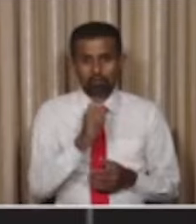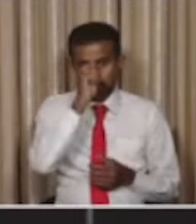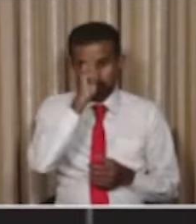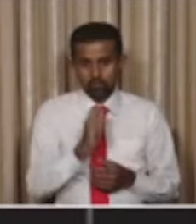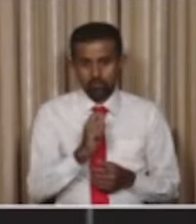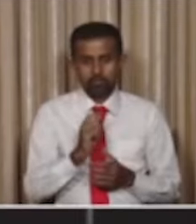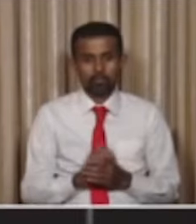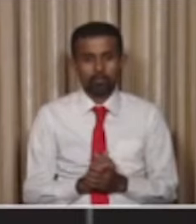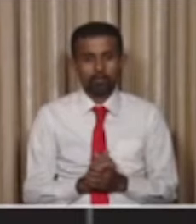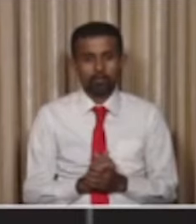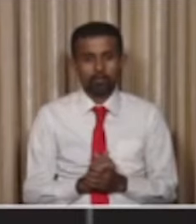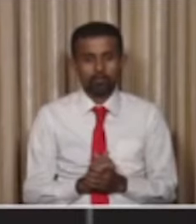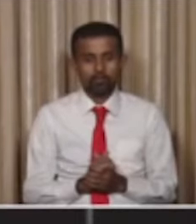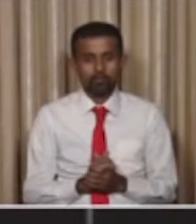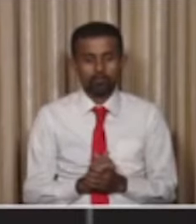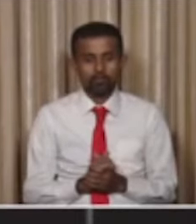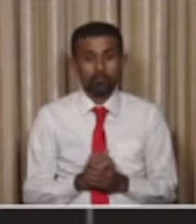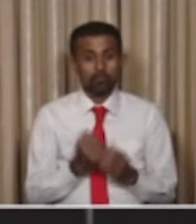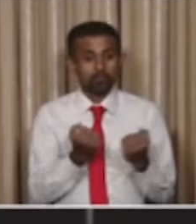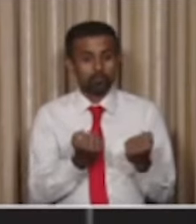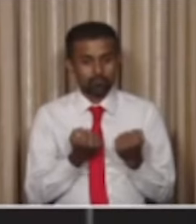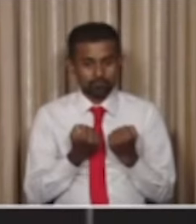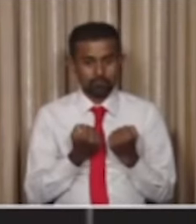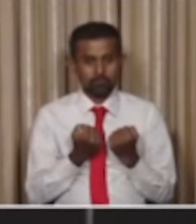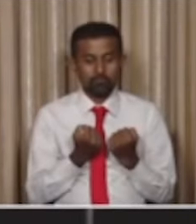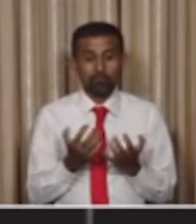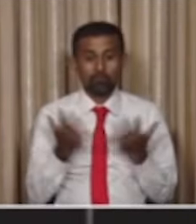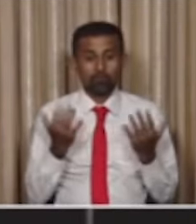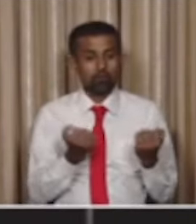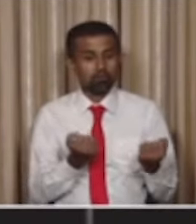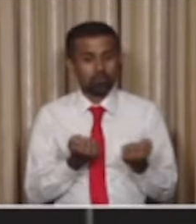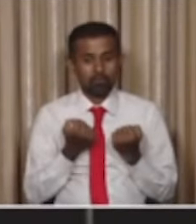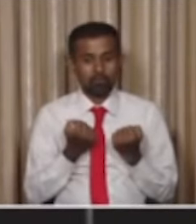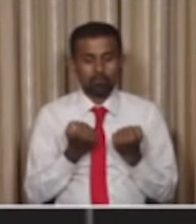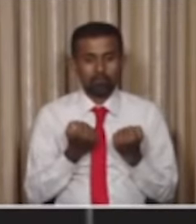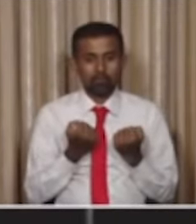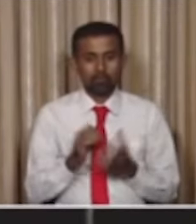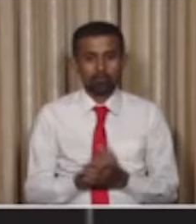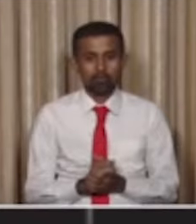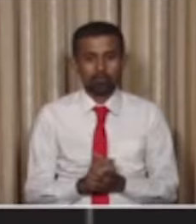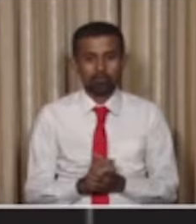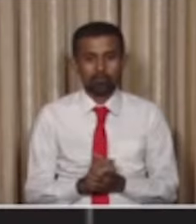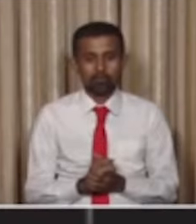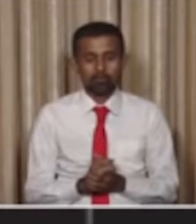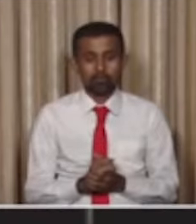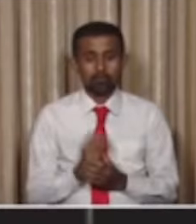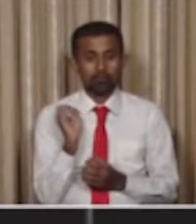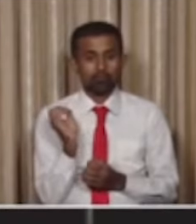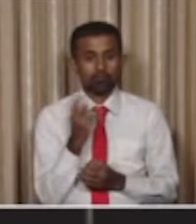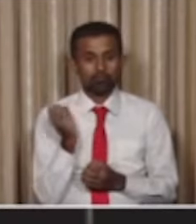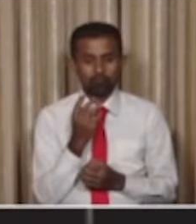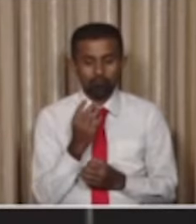මැතිතුමා එදා මේ අභියෝගය ඉතාම විශාල අභියෝගයක් අද එතුමාව සහ මේ ගිලන් රථ සේවය